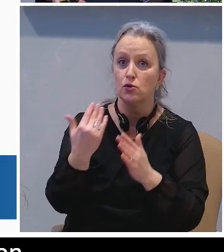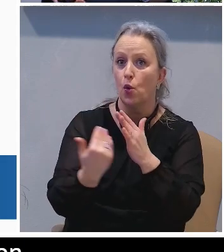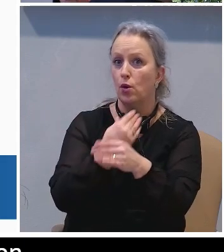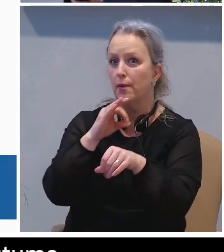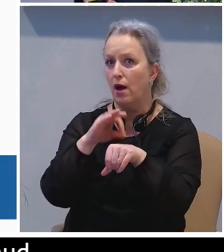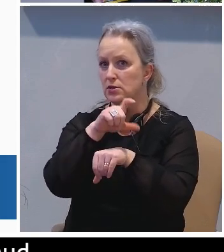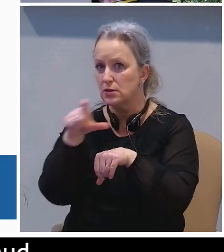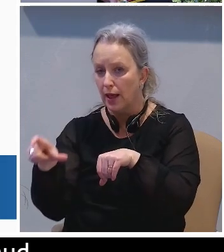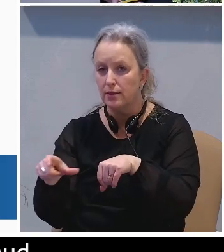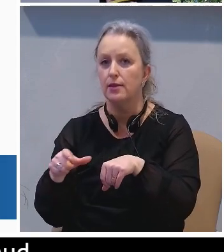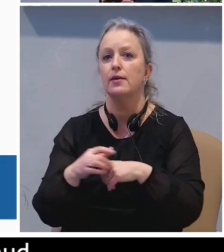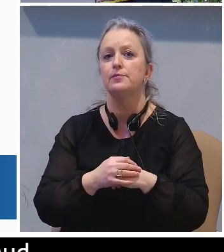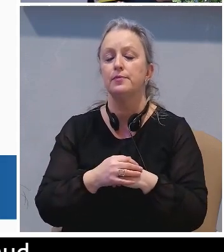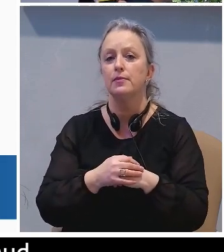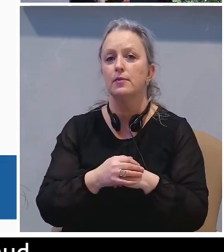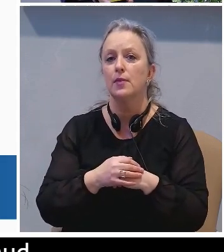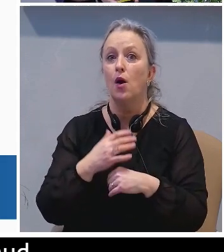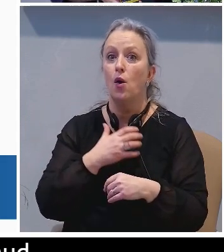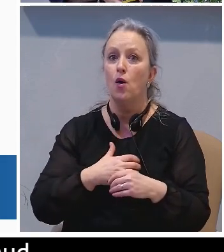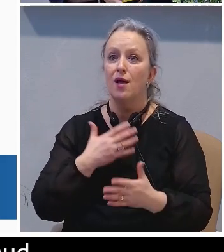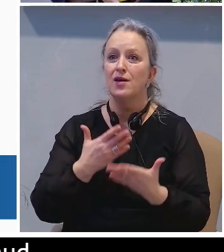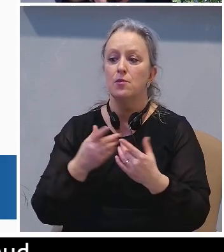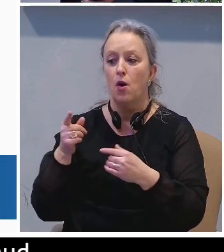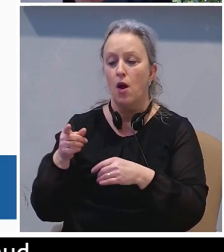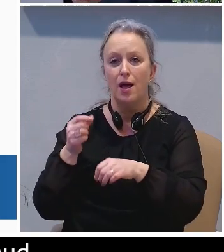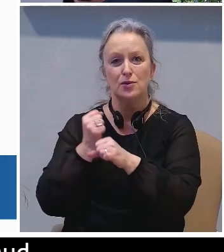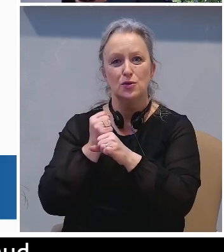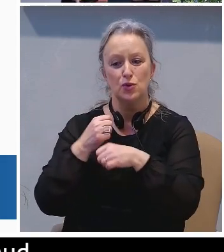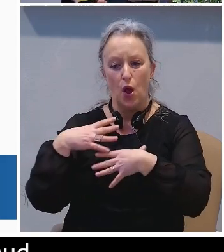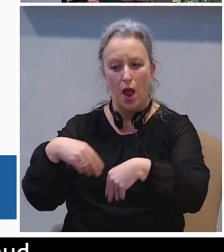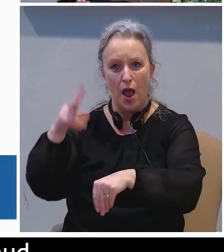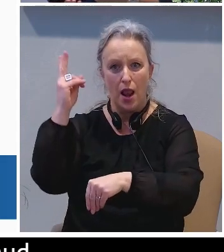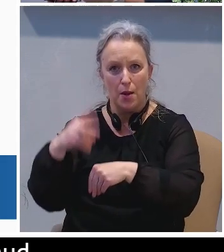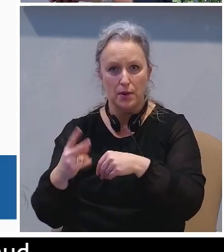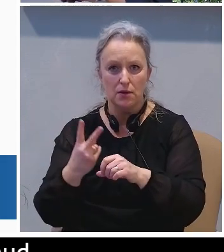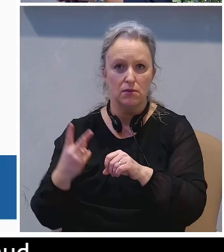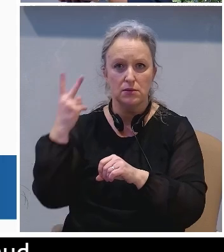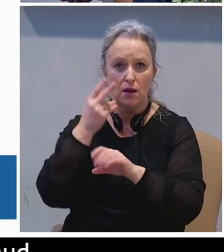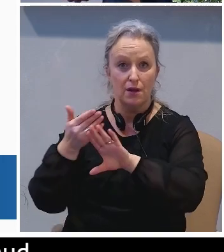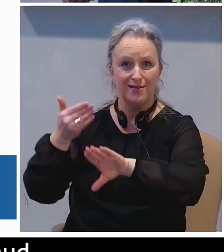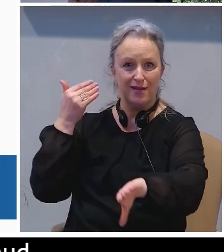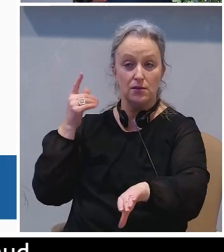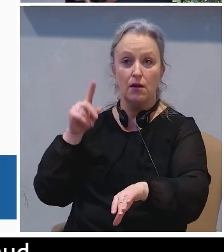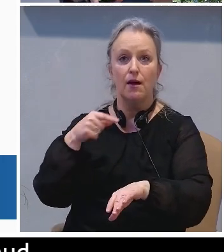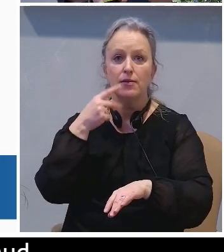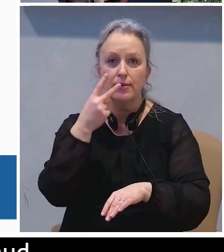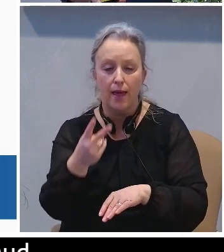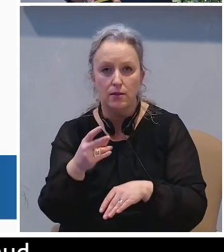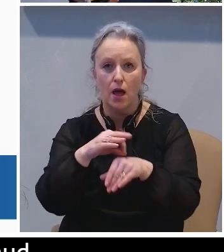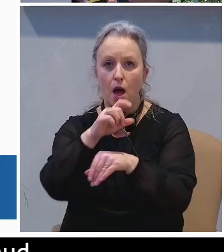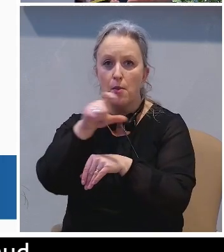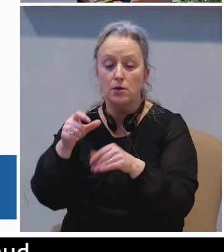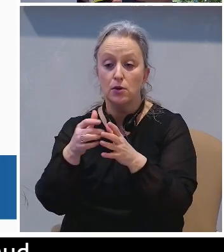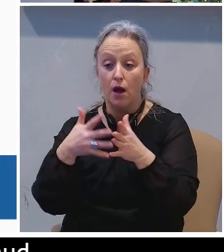2 new olulisem fakt on patients see, with et spinal kui me muscular lõpetasime selle atrophy is töö born alles in Estonia paar aastat every tagasi, year. siis nagu te näete, patsientide hulk on